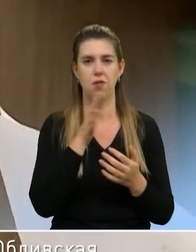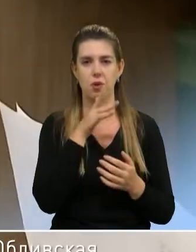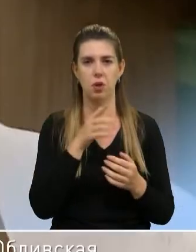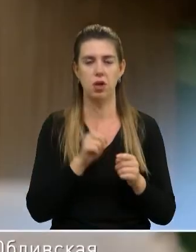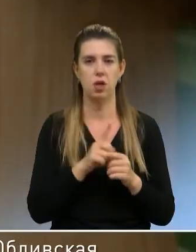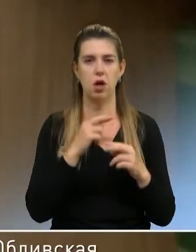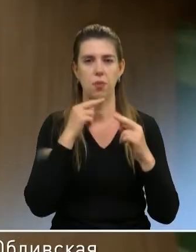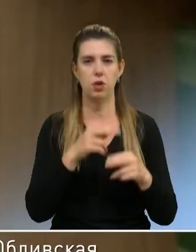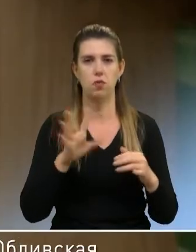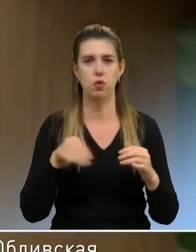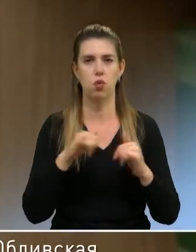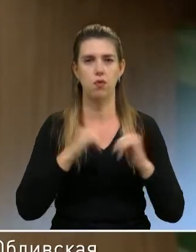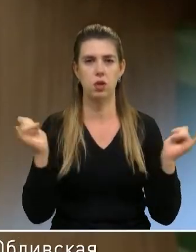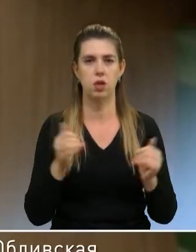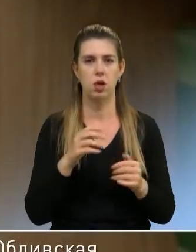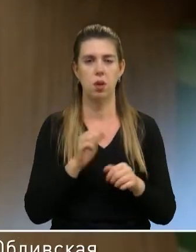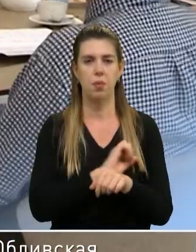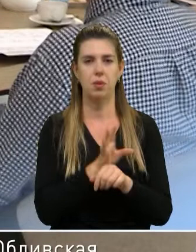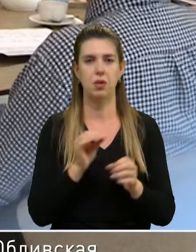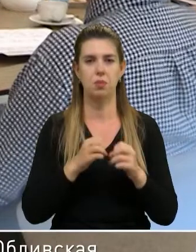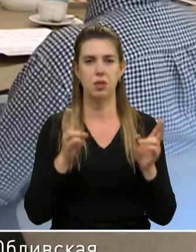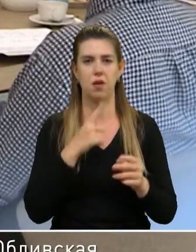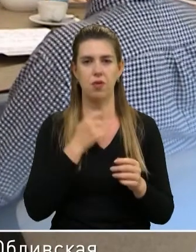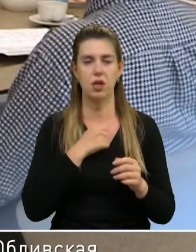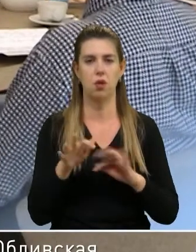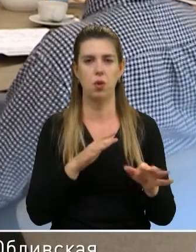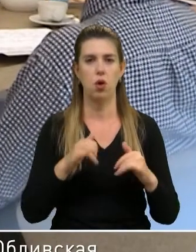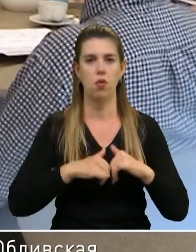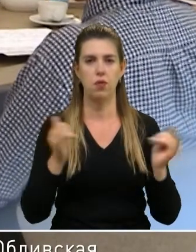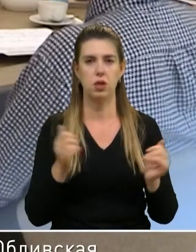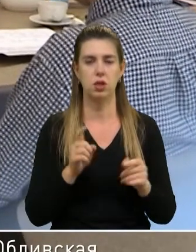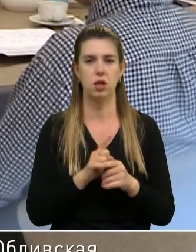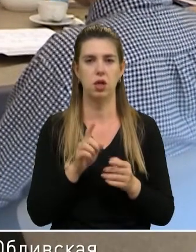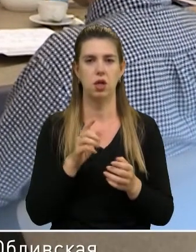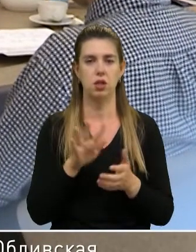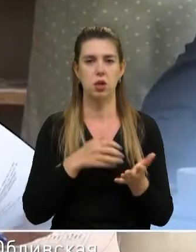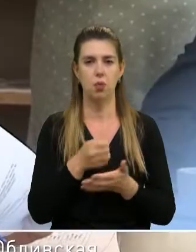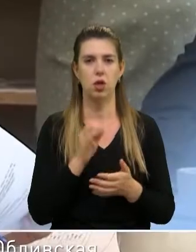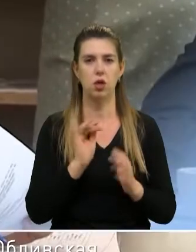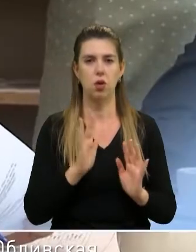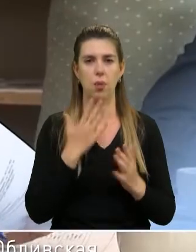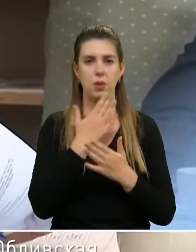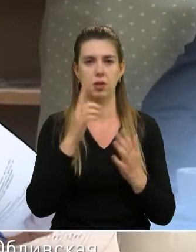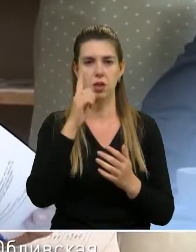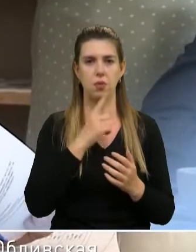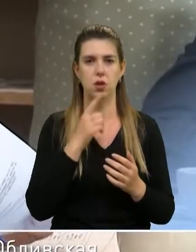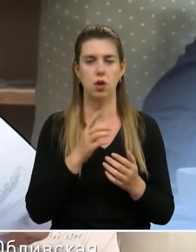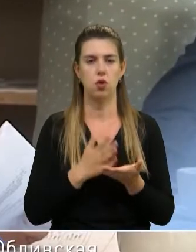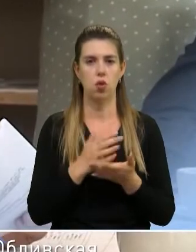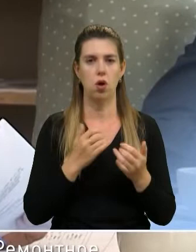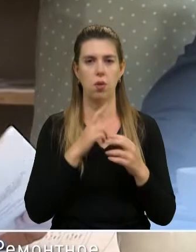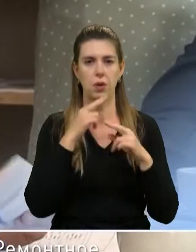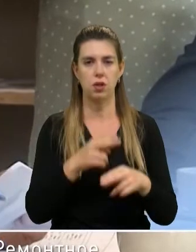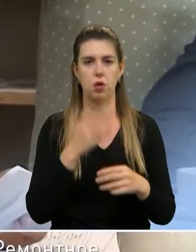количество обращений увеличилось. Пандемия и специальная военная операция расширили спектр запросов. Только в последний месяц в службу обратилось